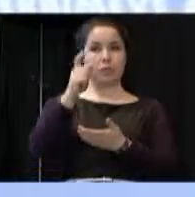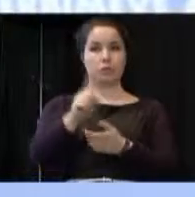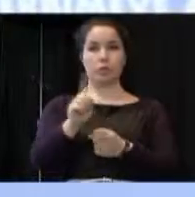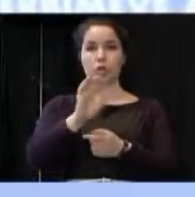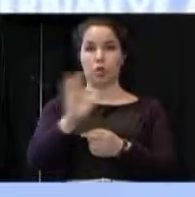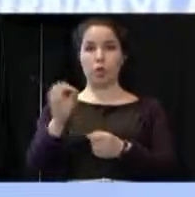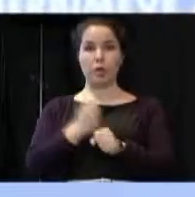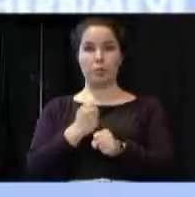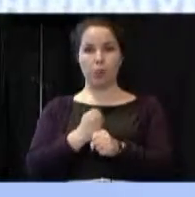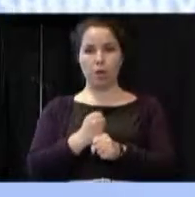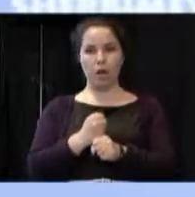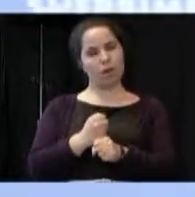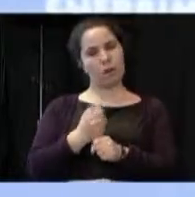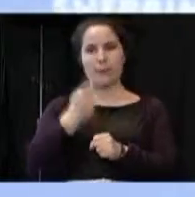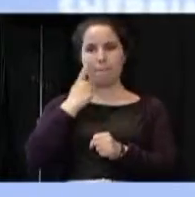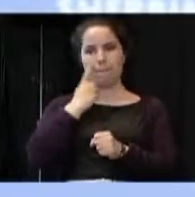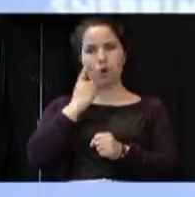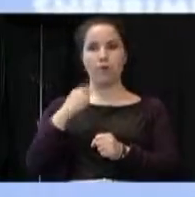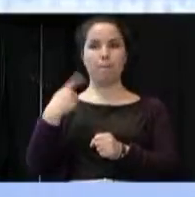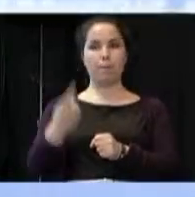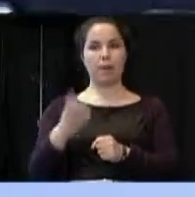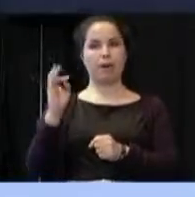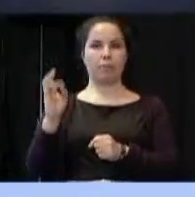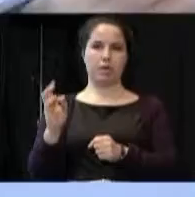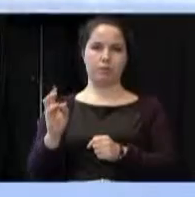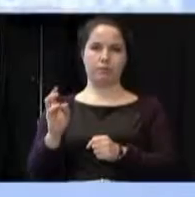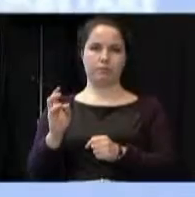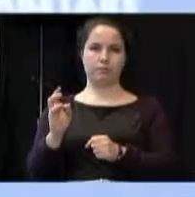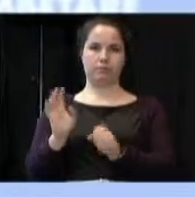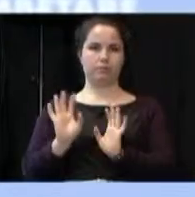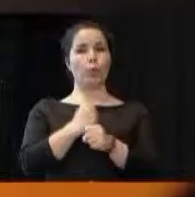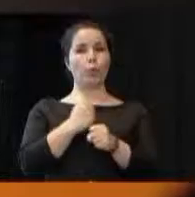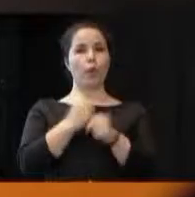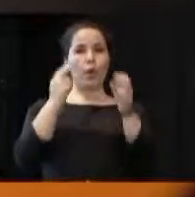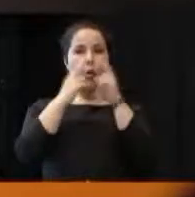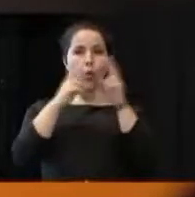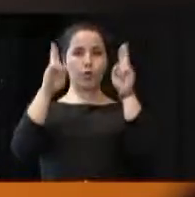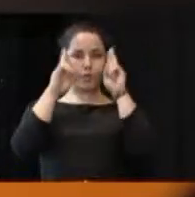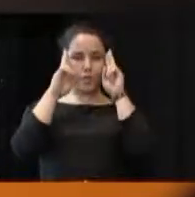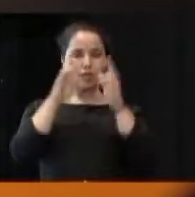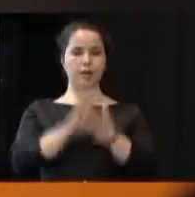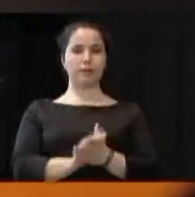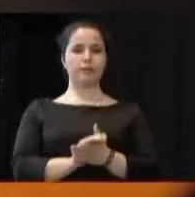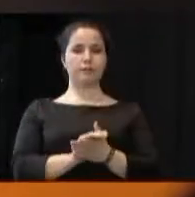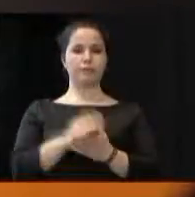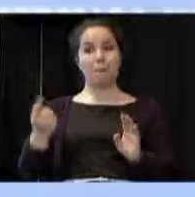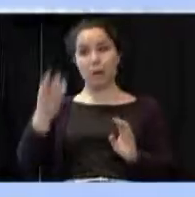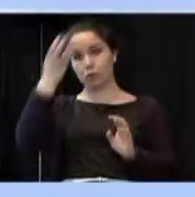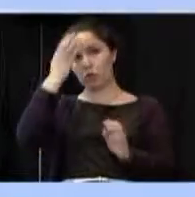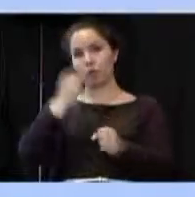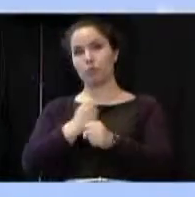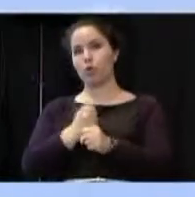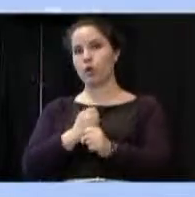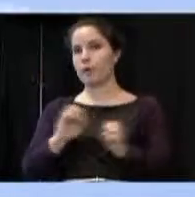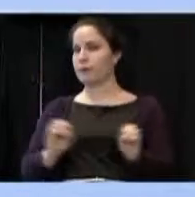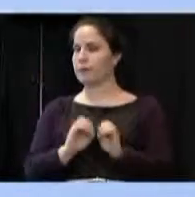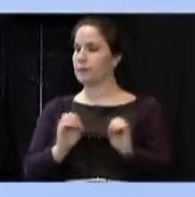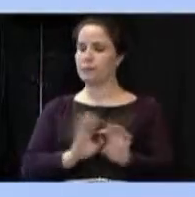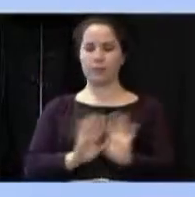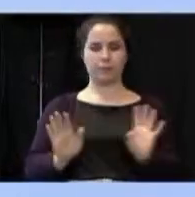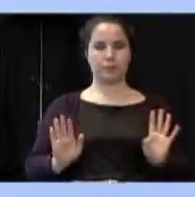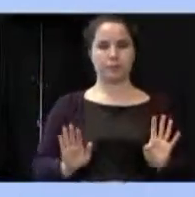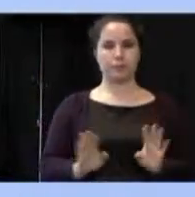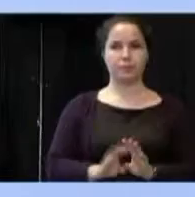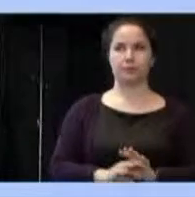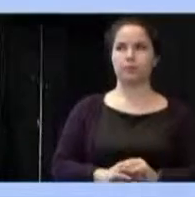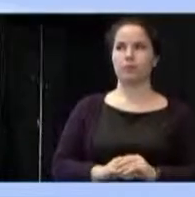ka dhënë? S'ta ka dhënë se të ka dashur lek, apo s'ta ka dhënë se ka dashur të haj fara? Qose ka dashur të haj fara, të aplikoj si të gjithë